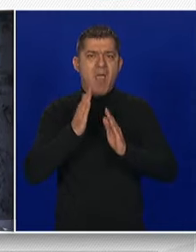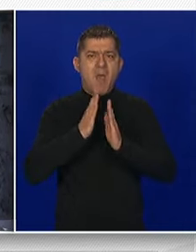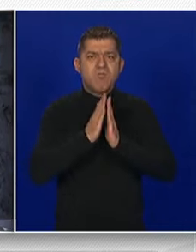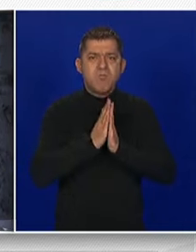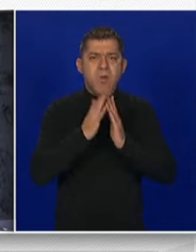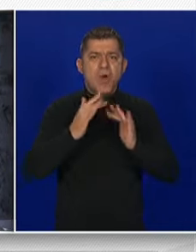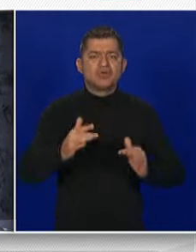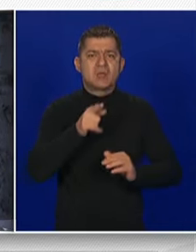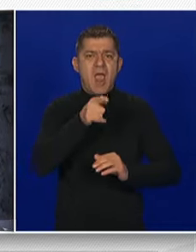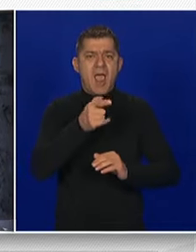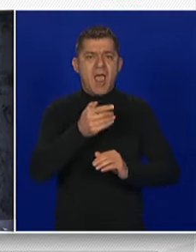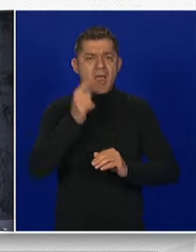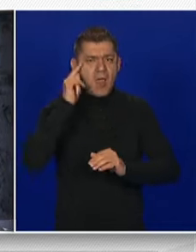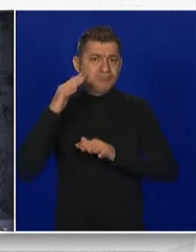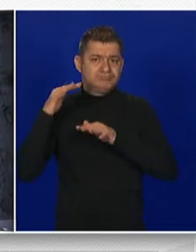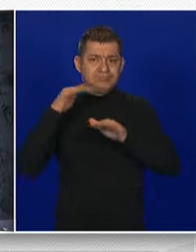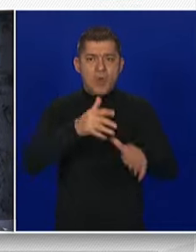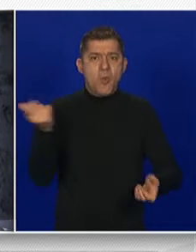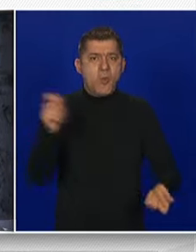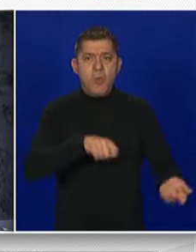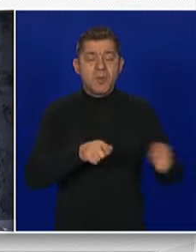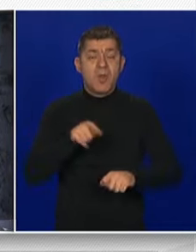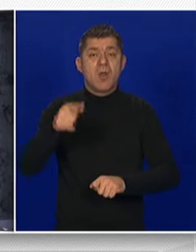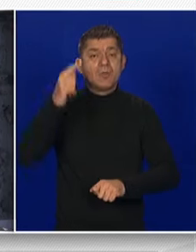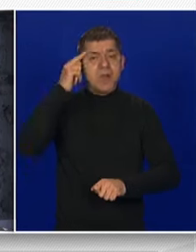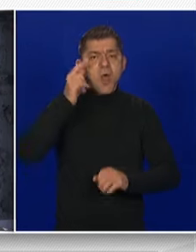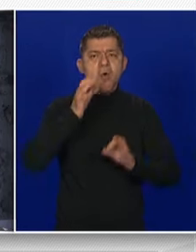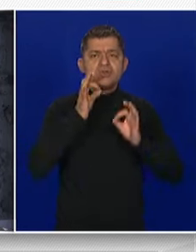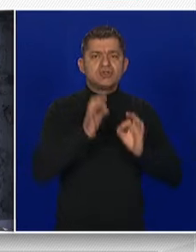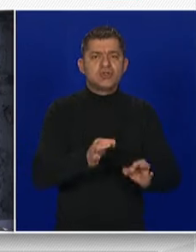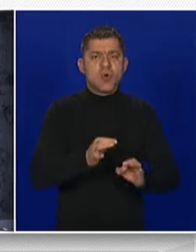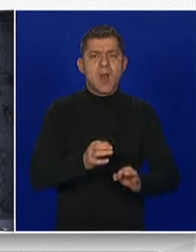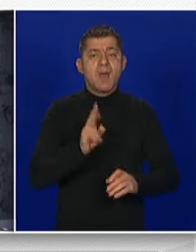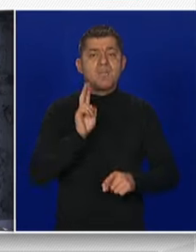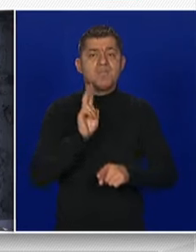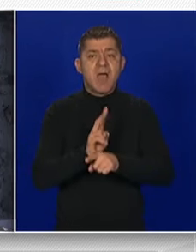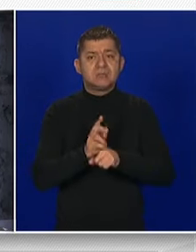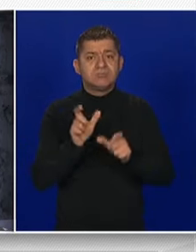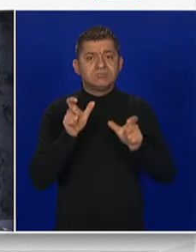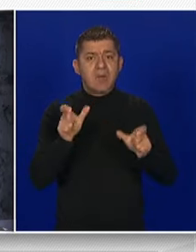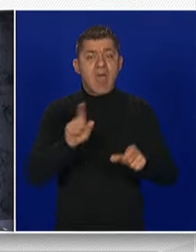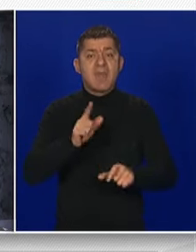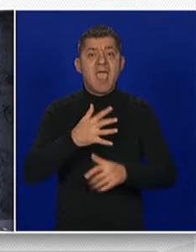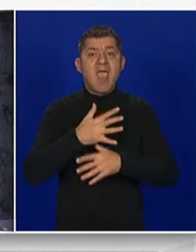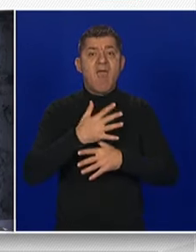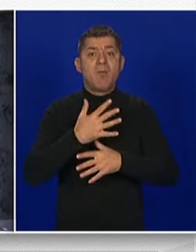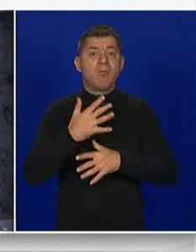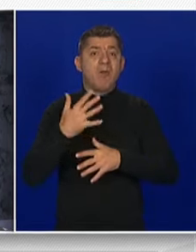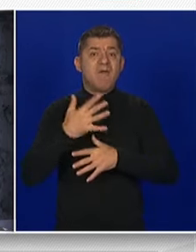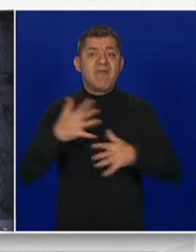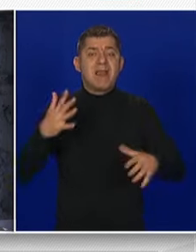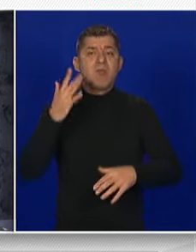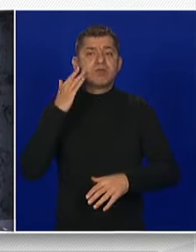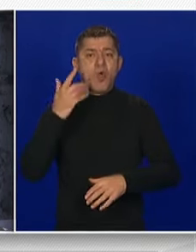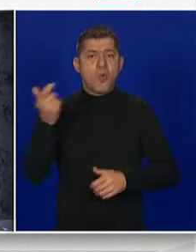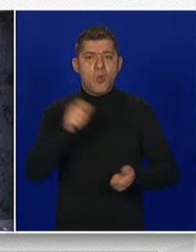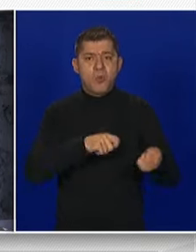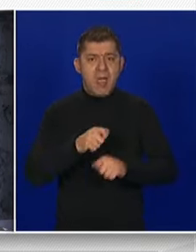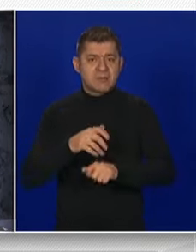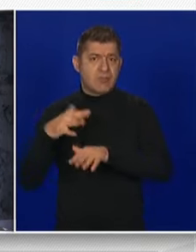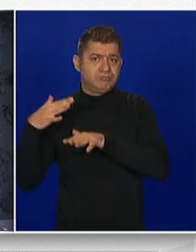dodatne mjere kako u njihovim prostorima ne bi istovremeno boravio veći broj kupaca od dopuštenog i kako bi